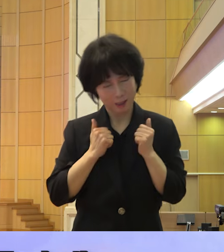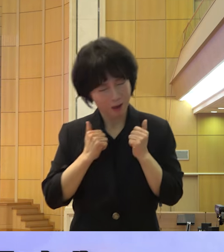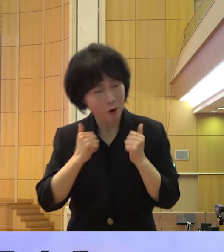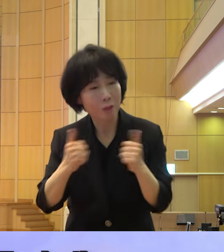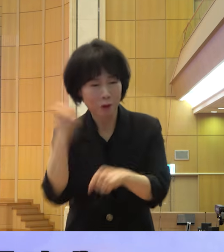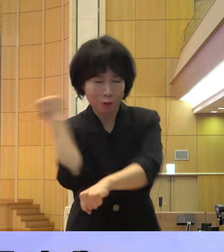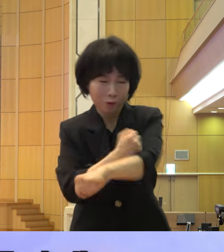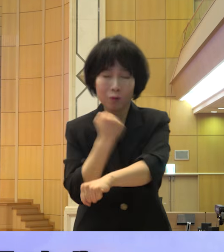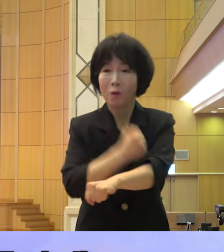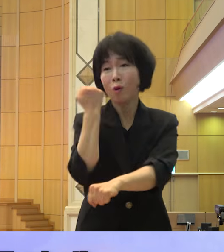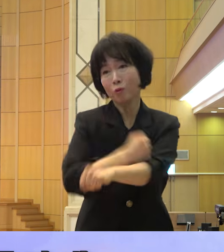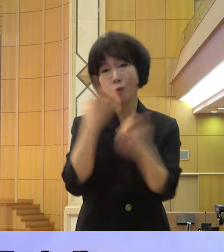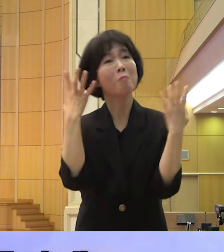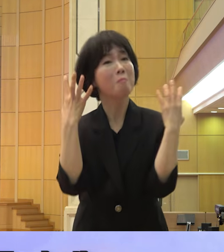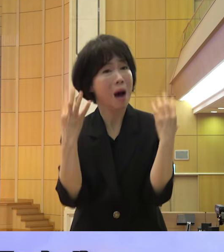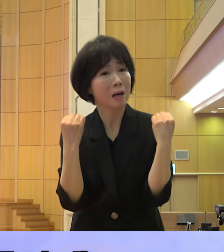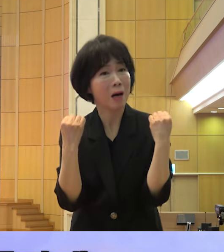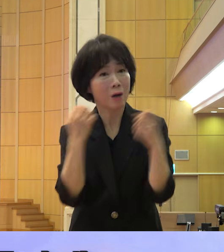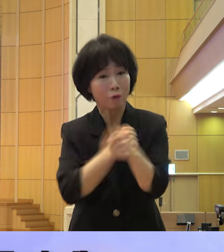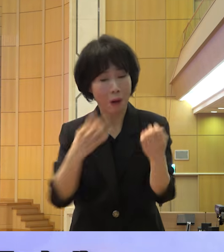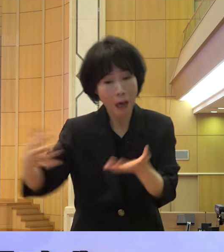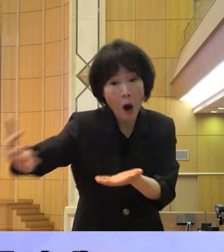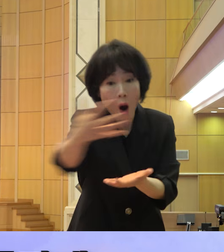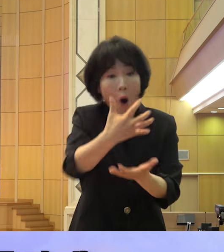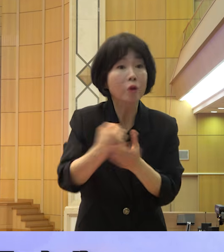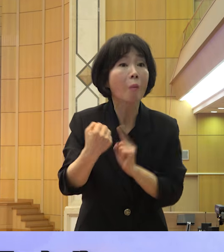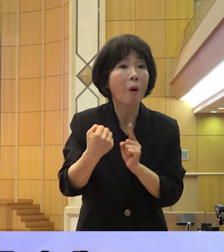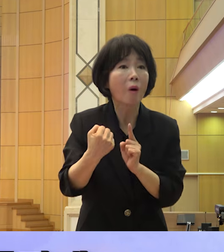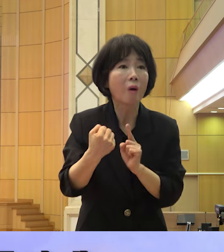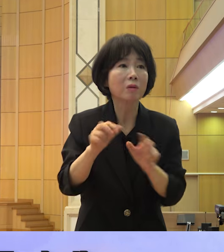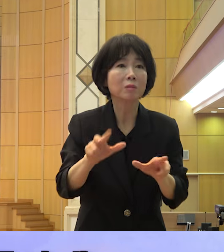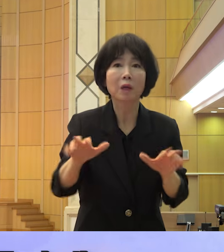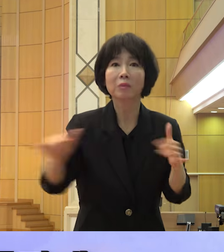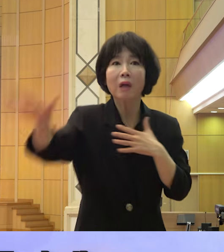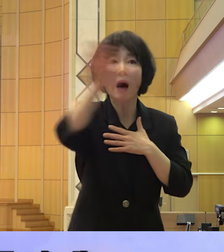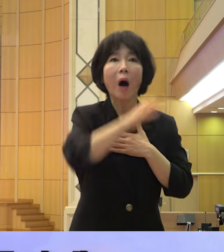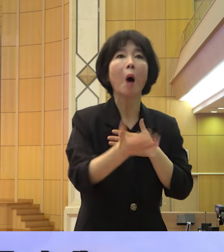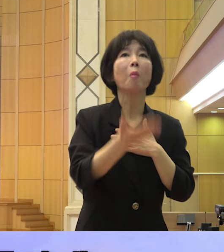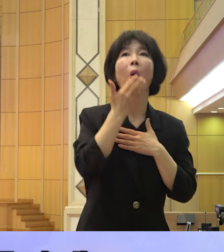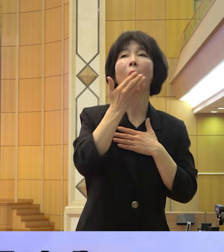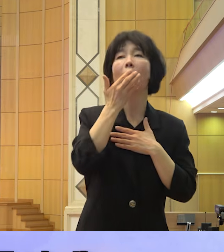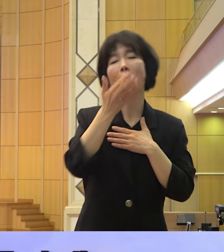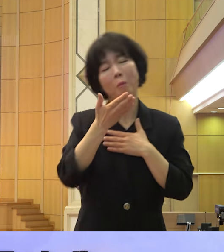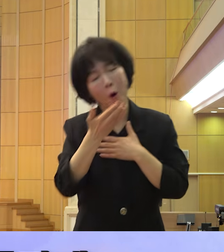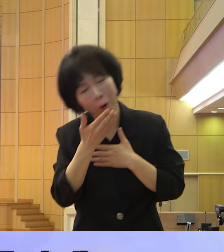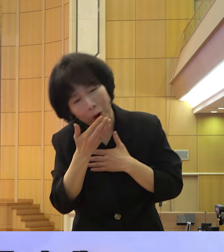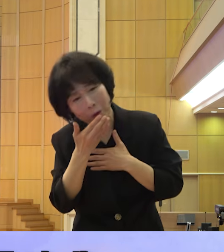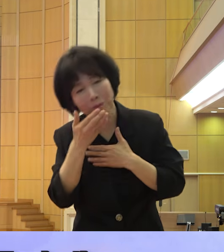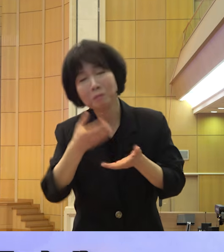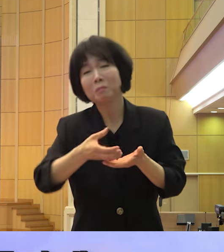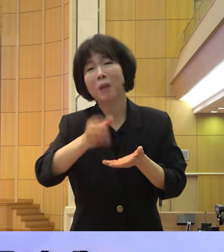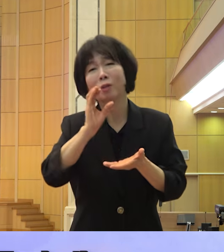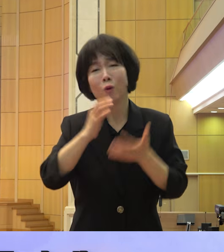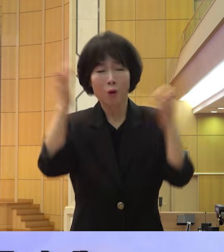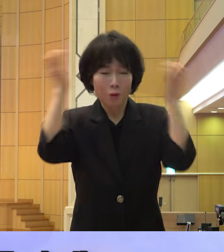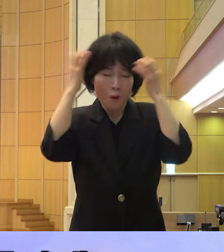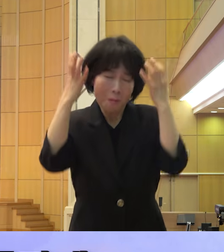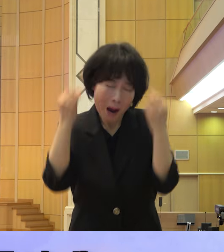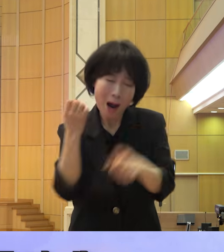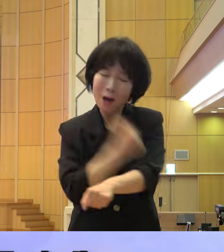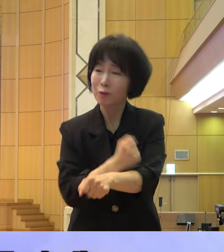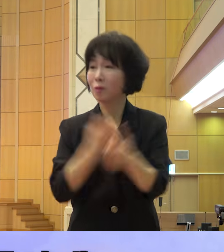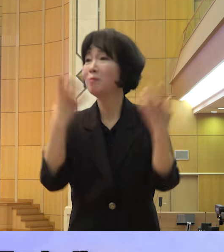살면서 수고하여 얻은 것을, 먹고 마시고, 수고란 말은 고생했다는